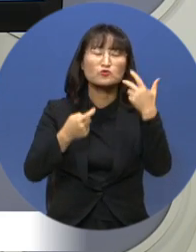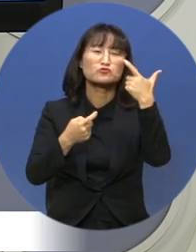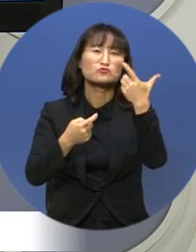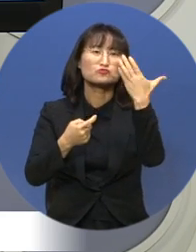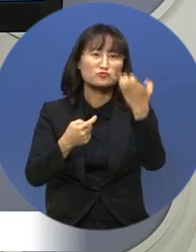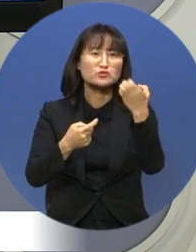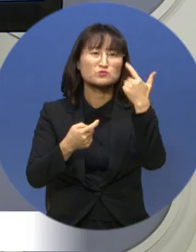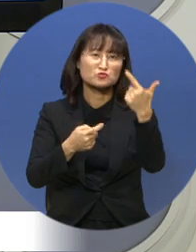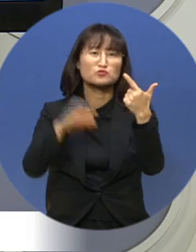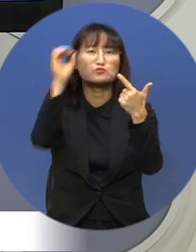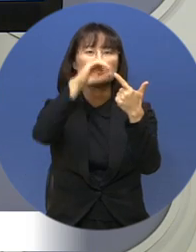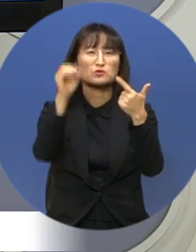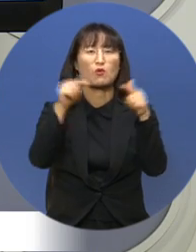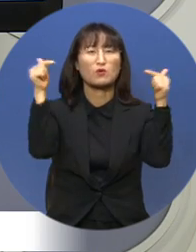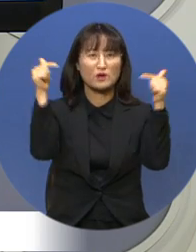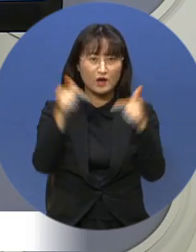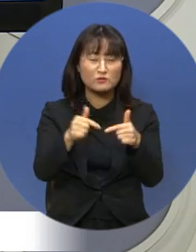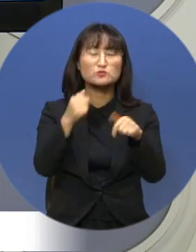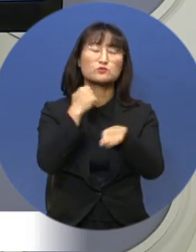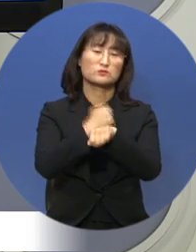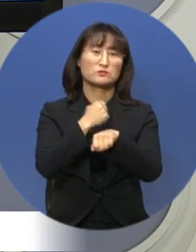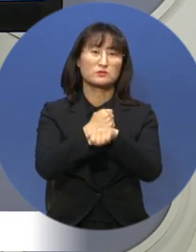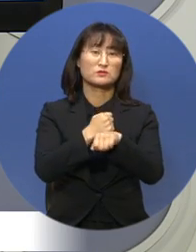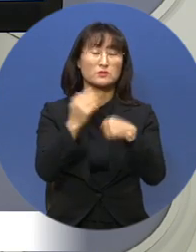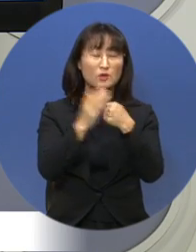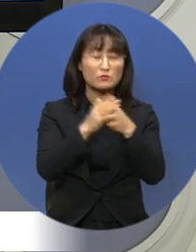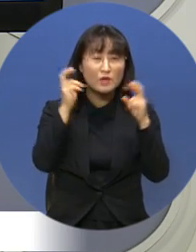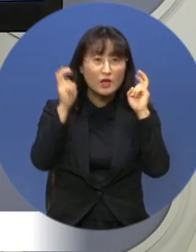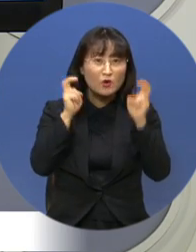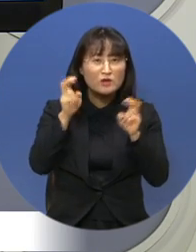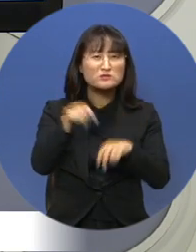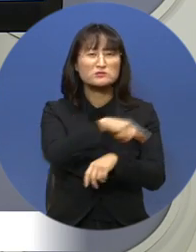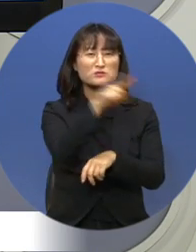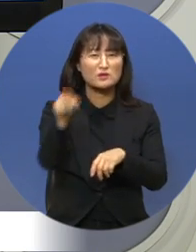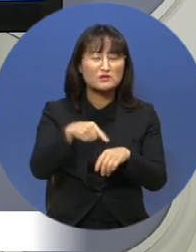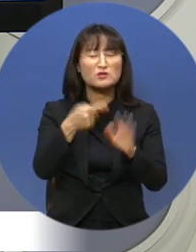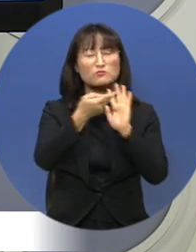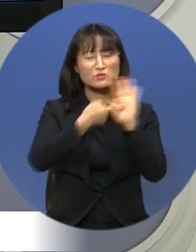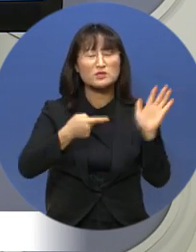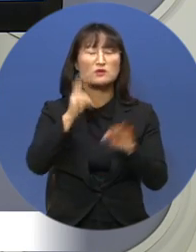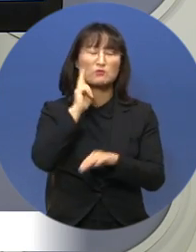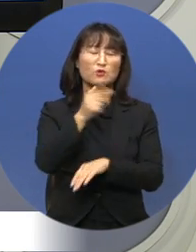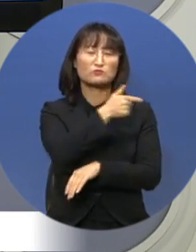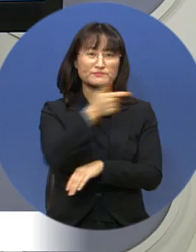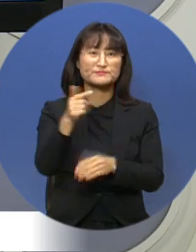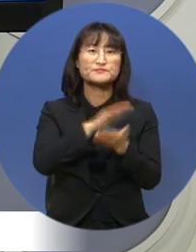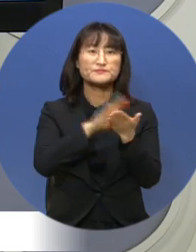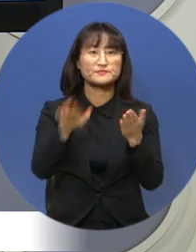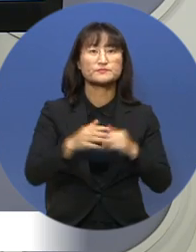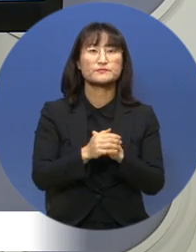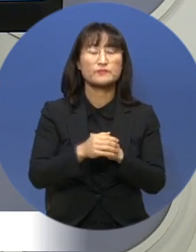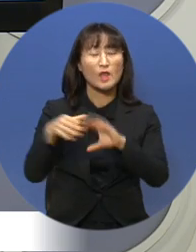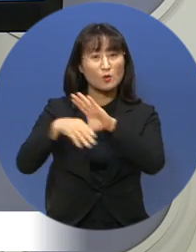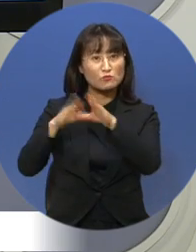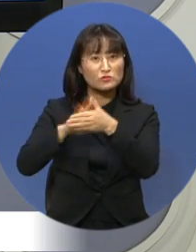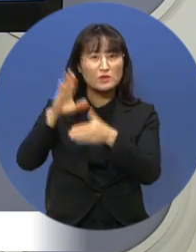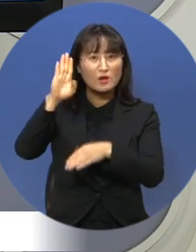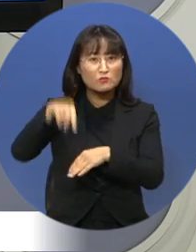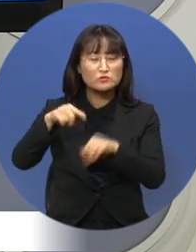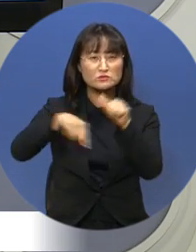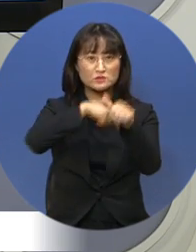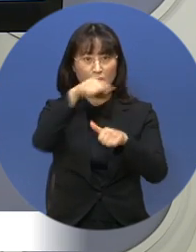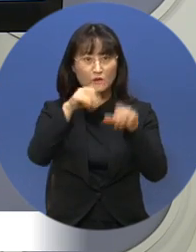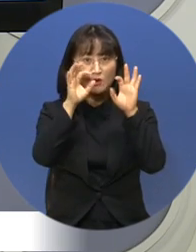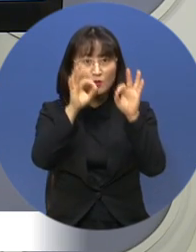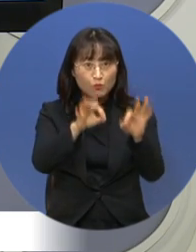이상 감소하는 등 업계 피의 회복이 쉽지 않은 상황입니다 문체부는 이러한 상황을 고려해